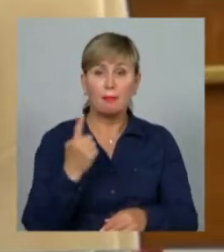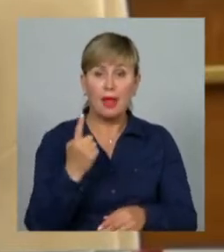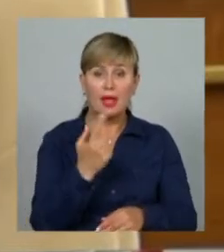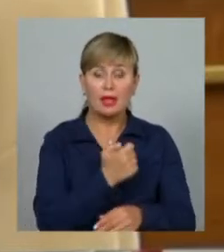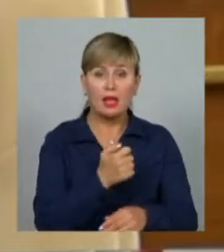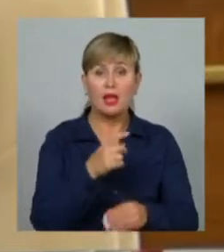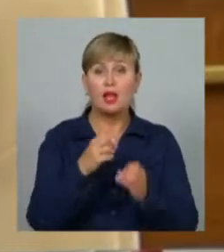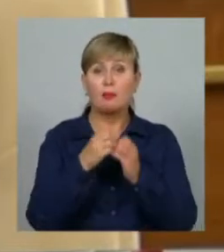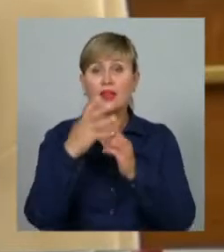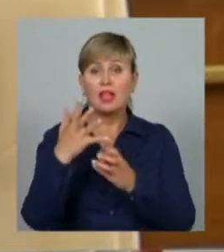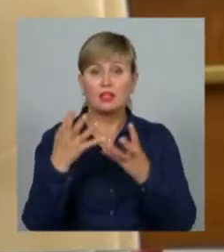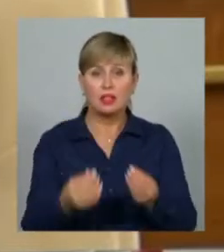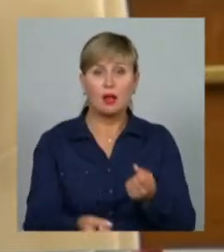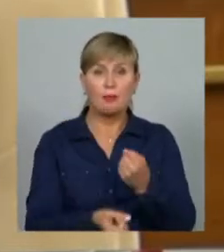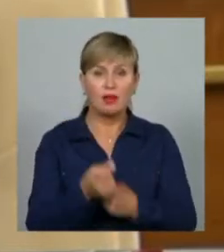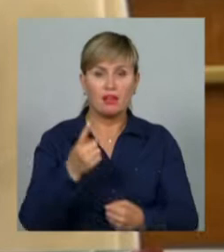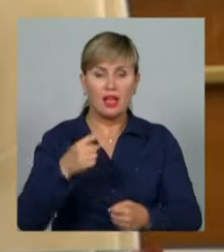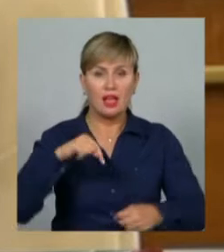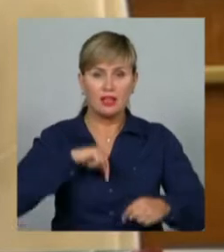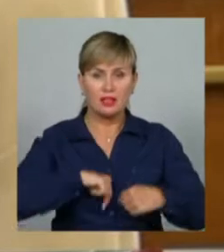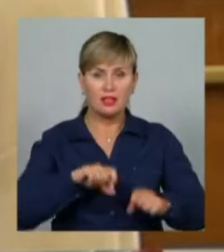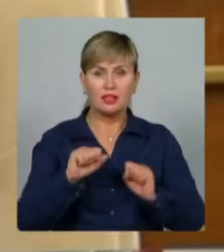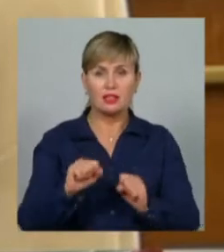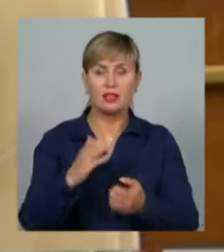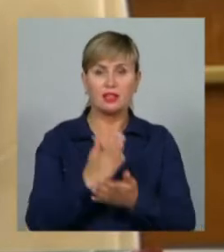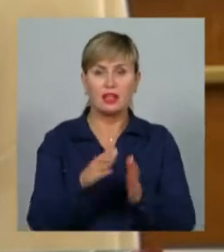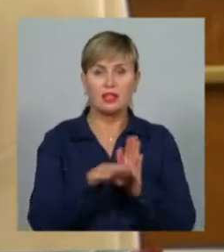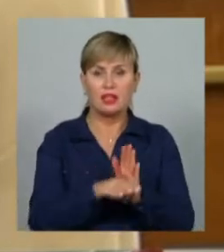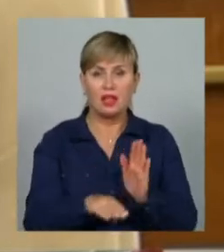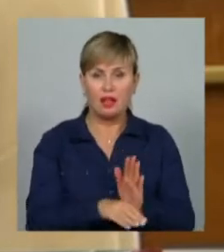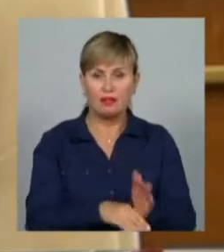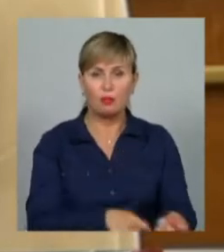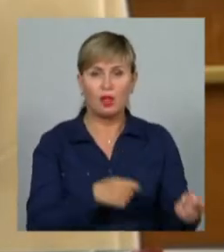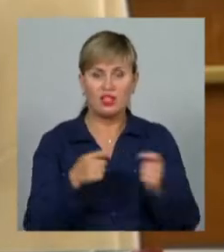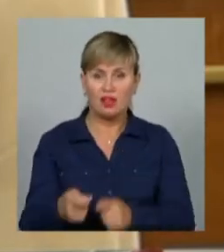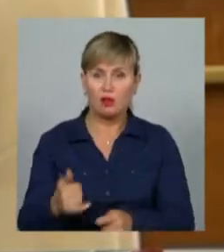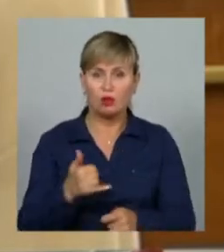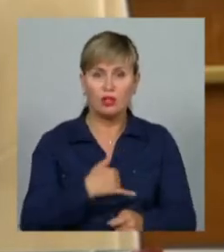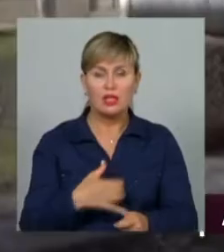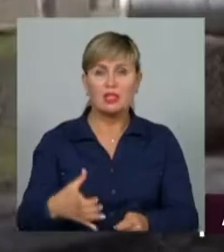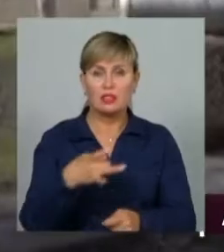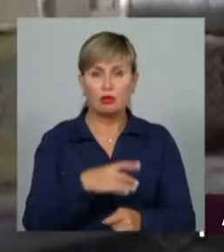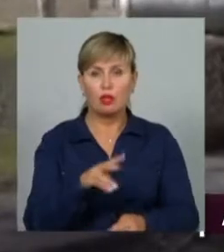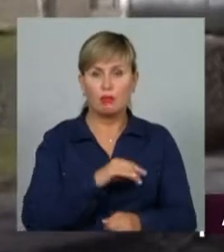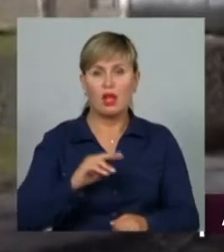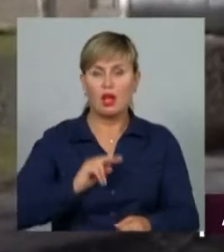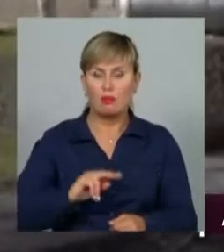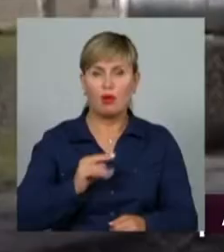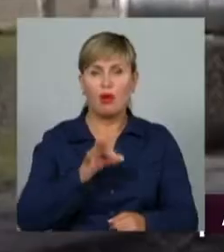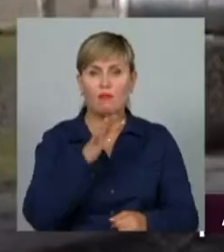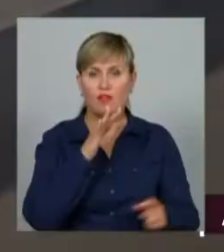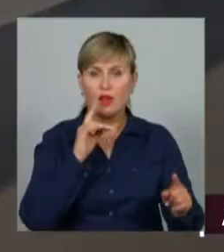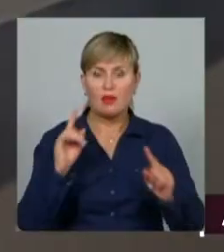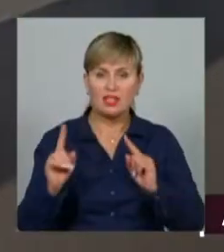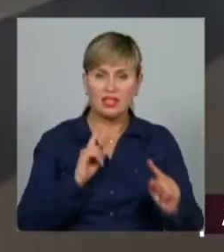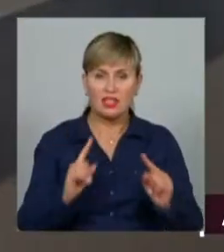на 15-й день появляются антитела. Есть четкие графики поставок у нас, и мы с региона работаем. Во время заседания